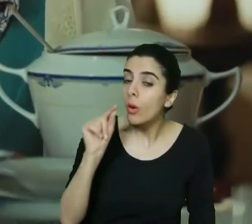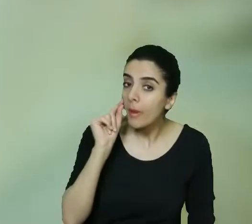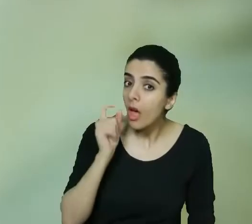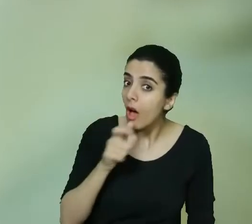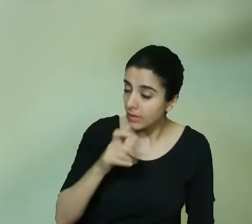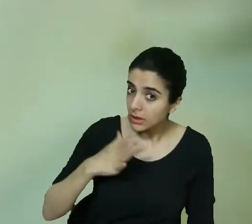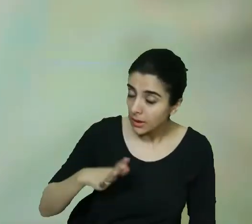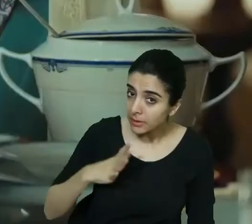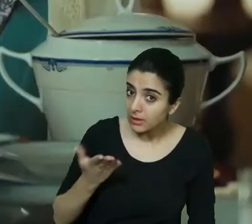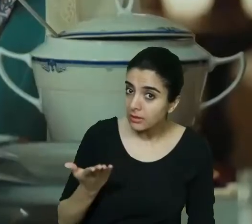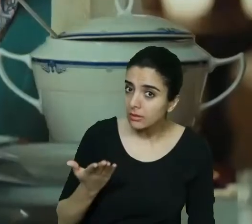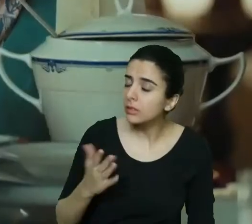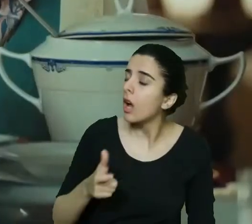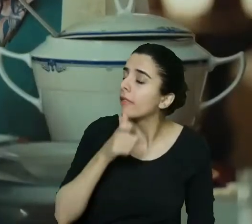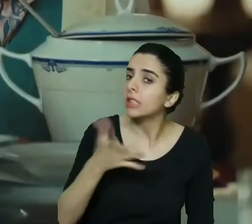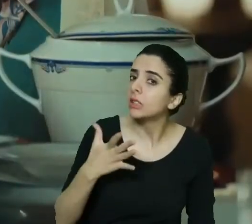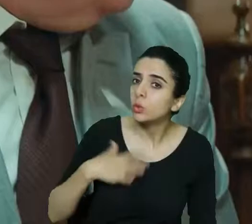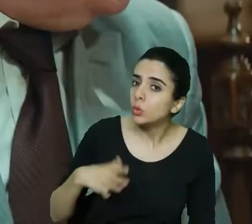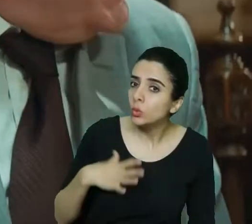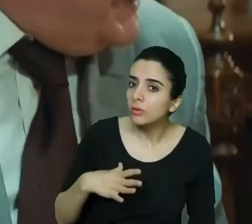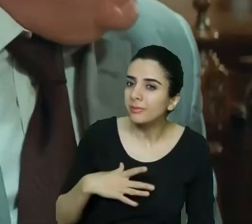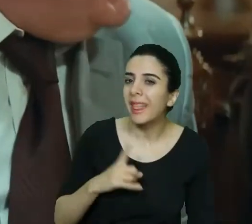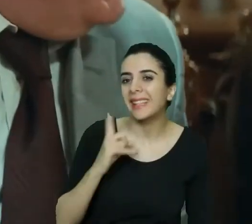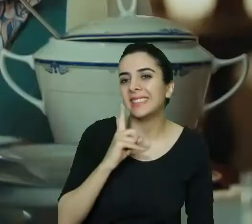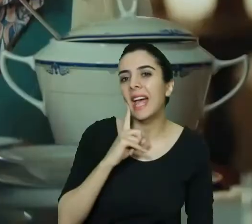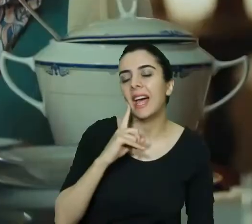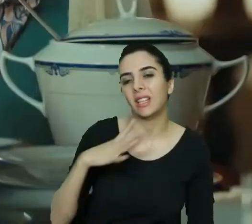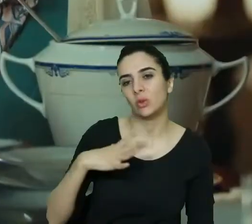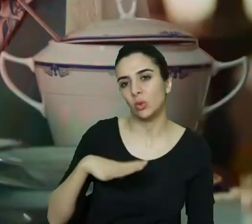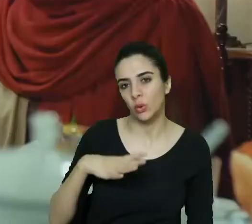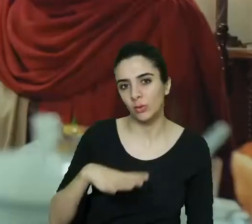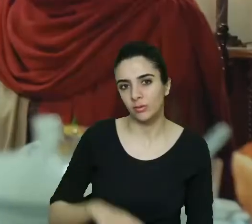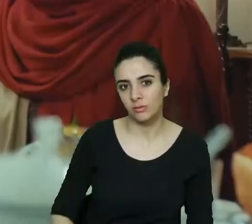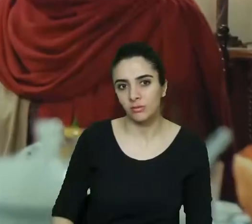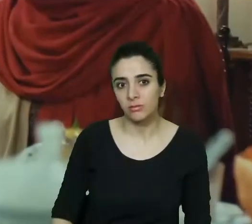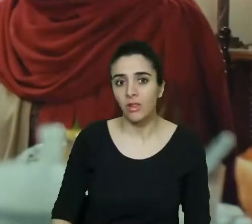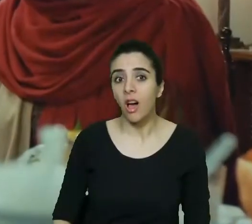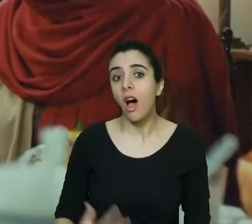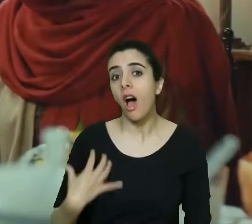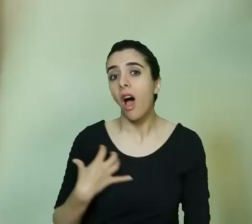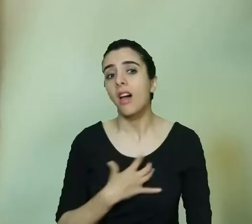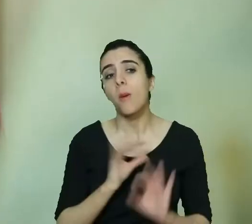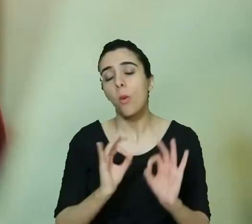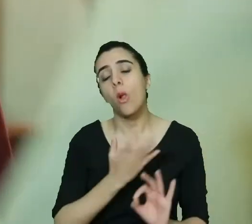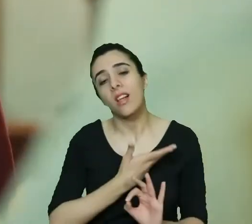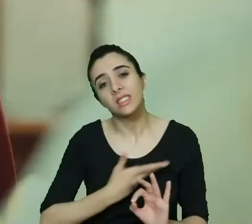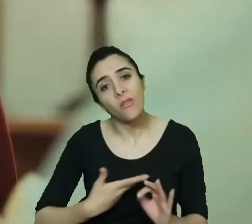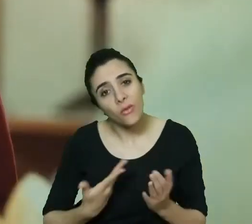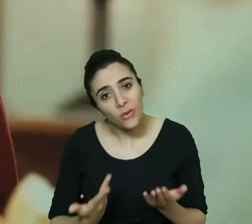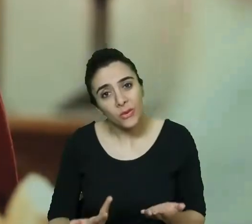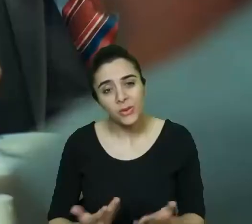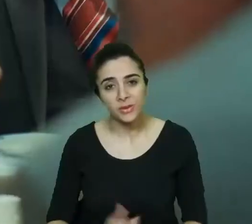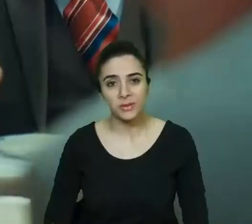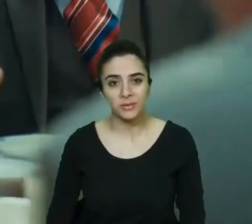mısınız? Nasıl alırsınız? Şekerli. Annem de öyle severdi. Meryem'e